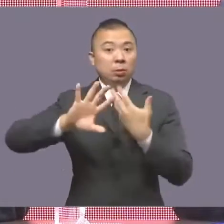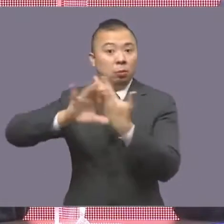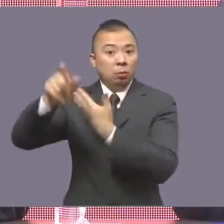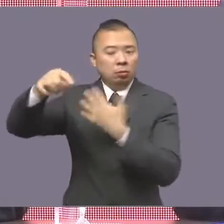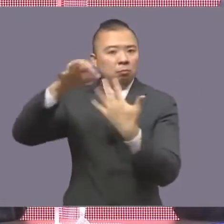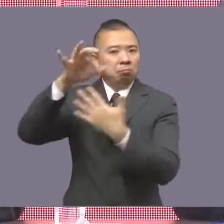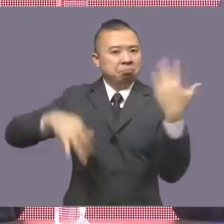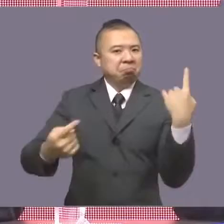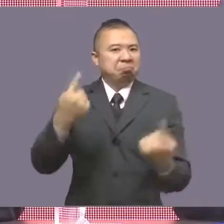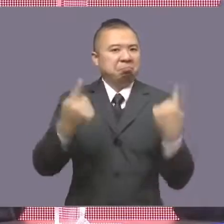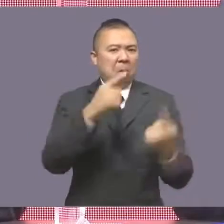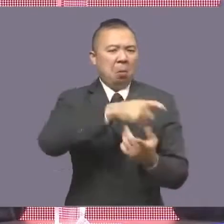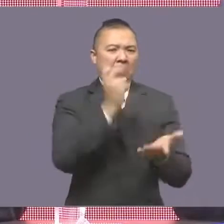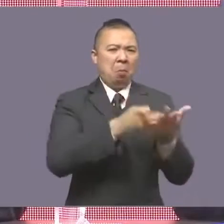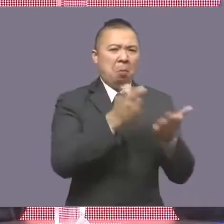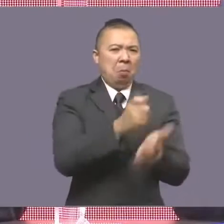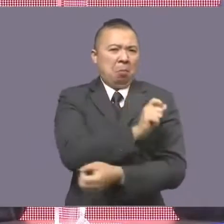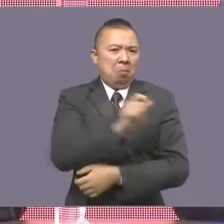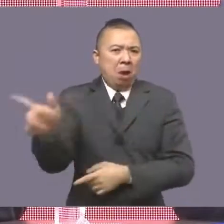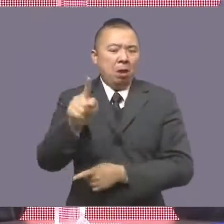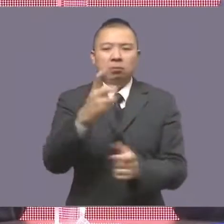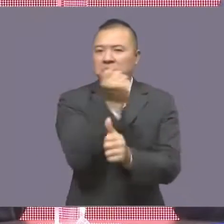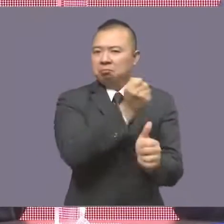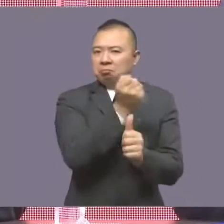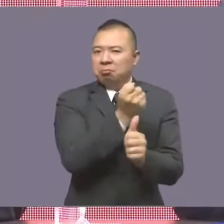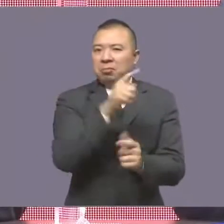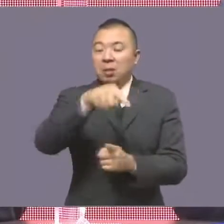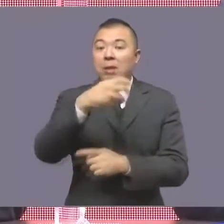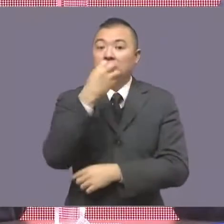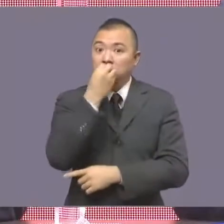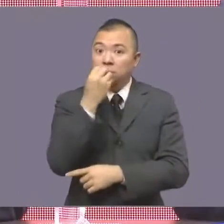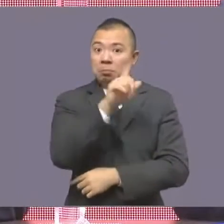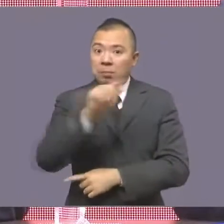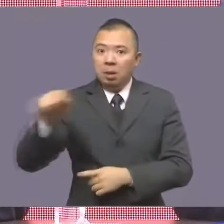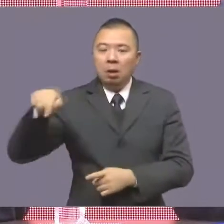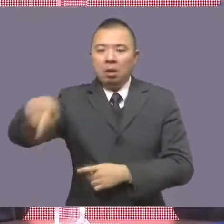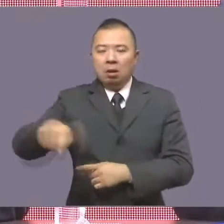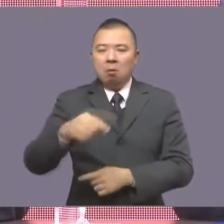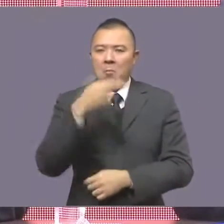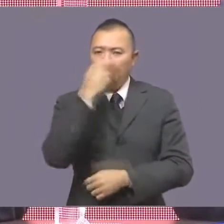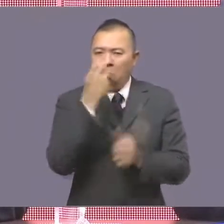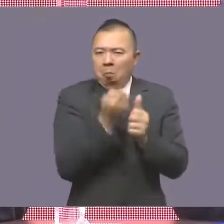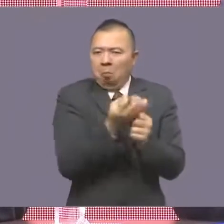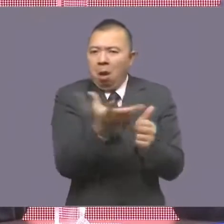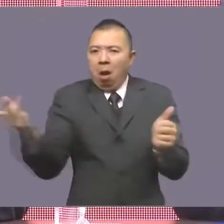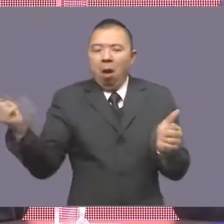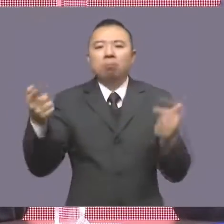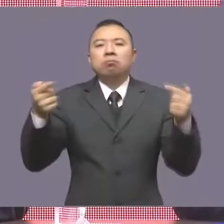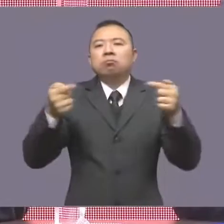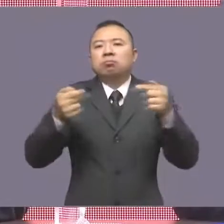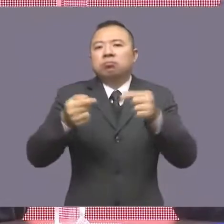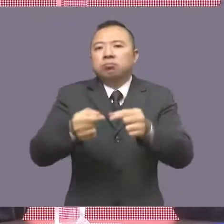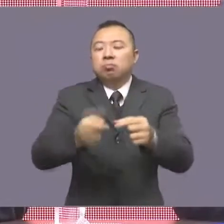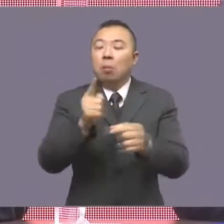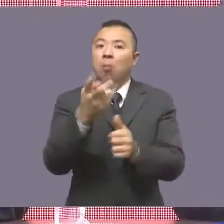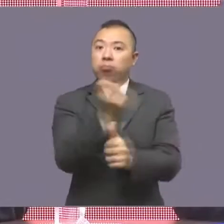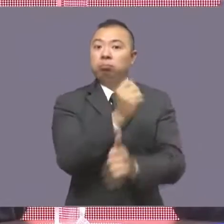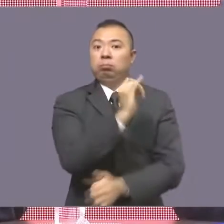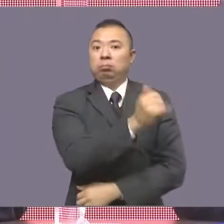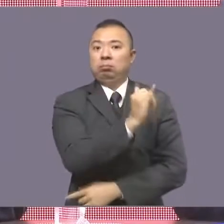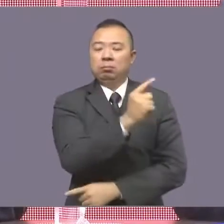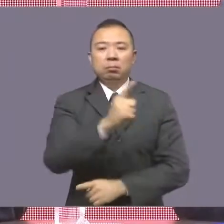管制措施，使相关食品的风险趋降，渐现成效，所以世界各